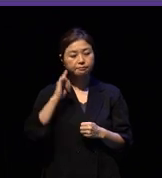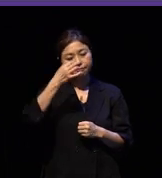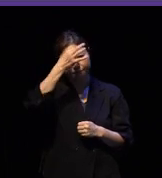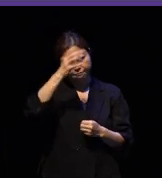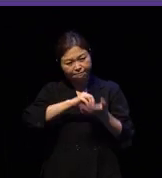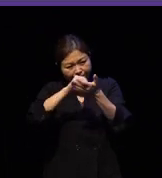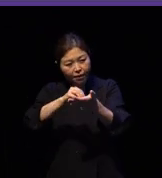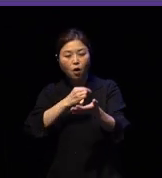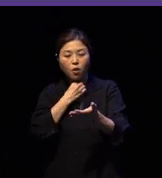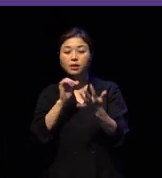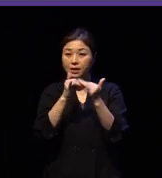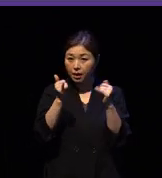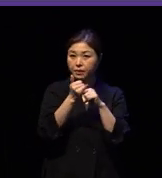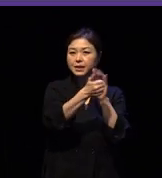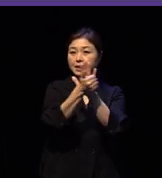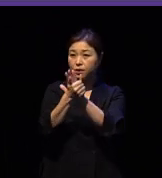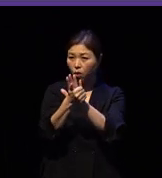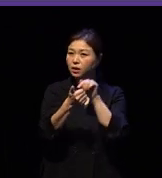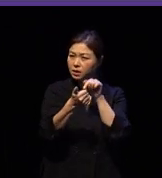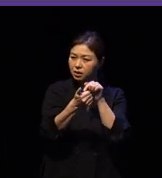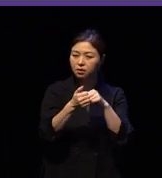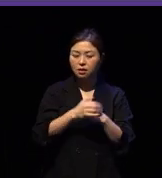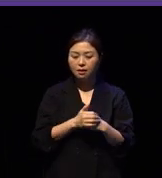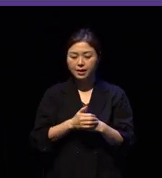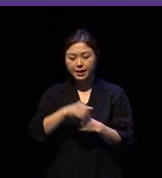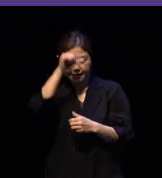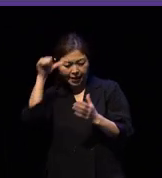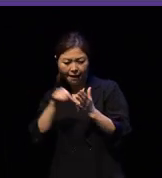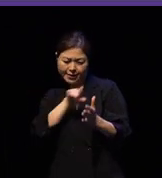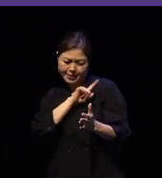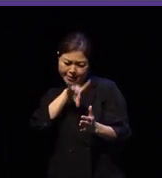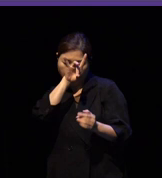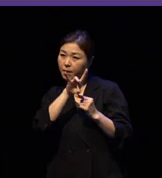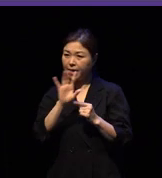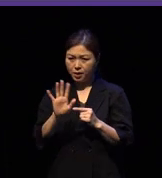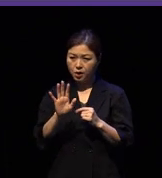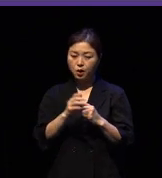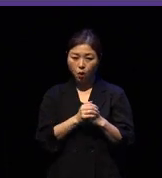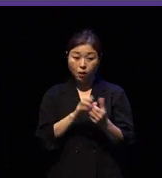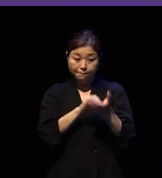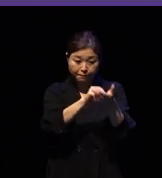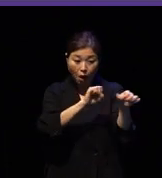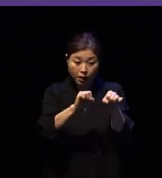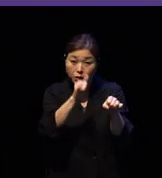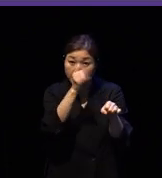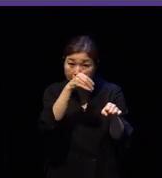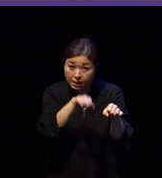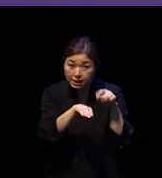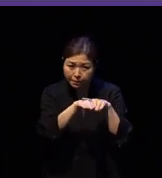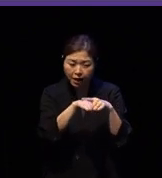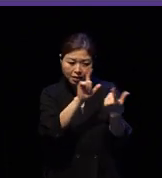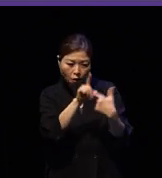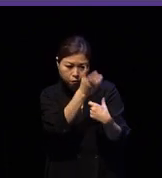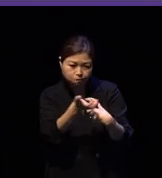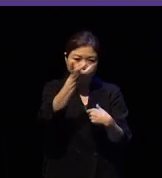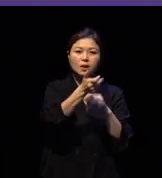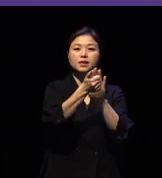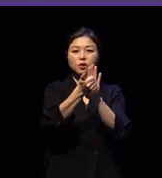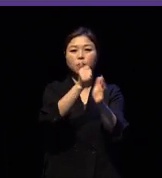지원사업이 생기면서 생애 첫 지원 보다는 이미 진입한 예술가분들의 n차 도약을 지원하게